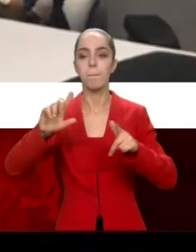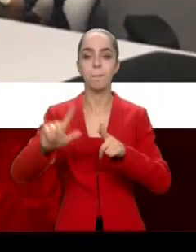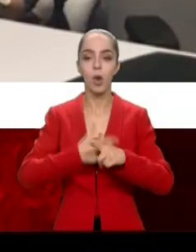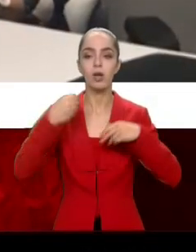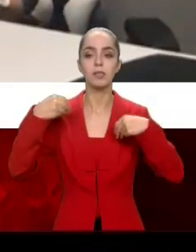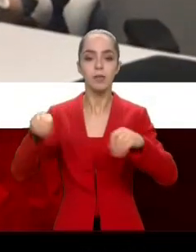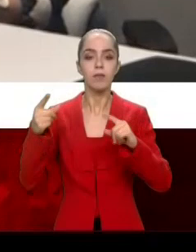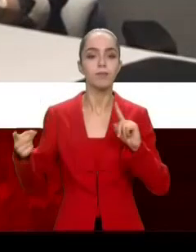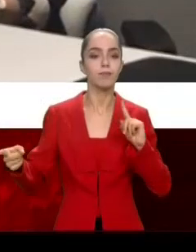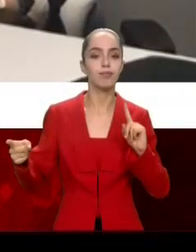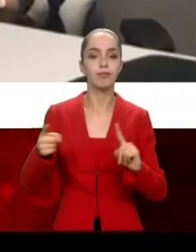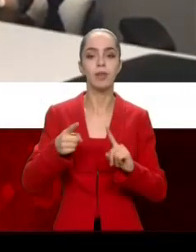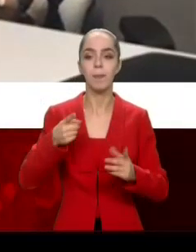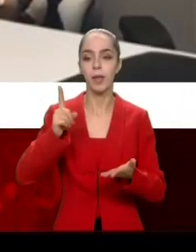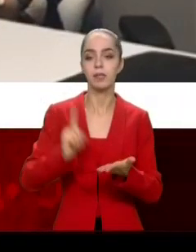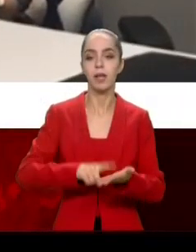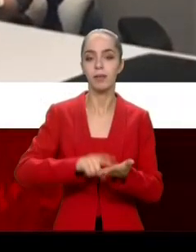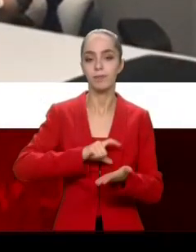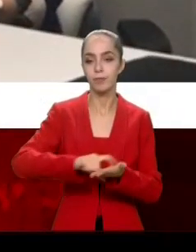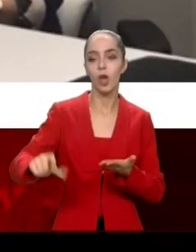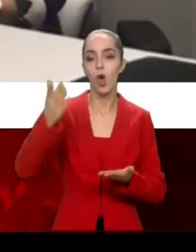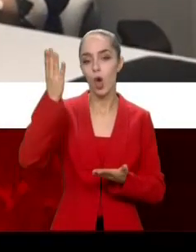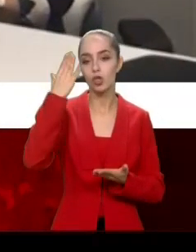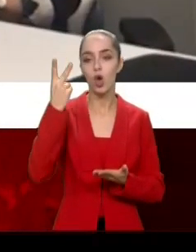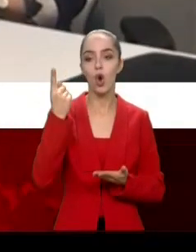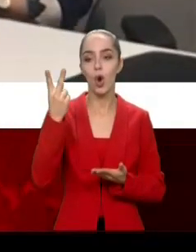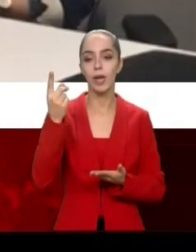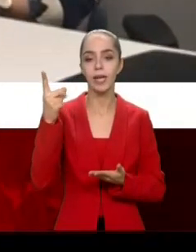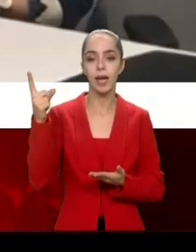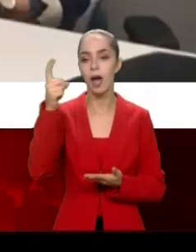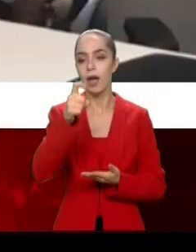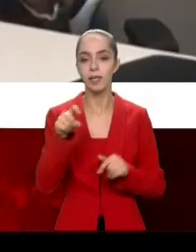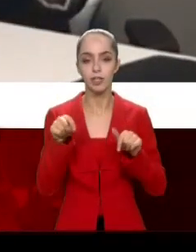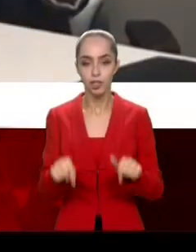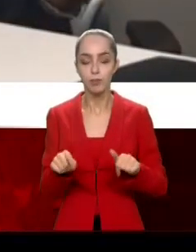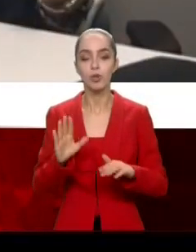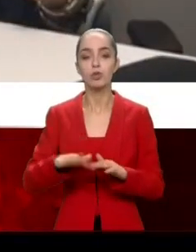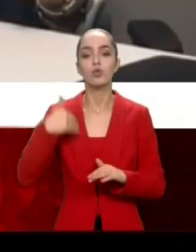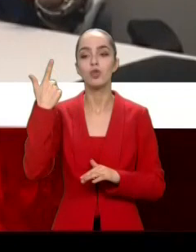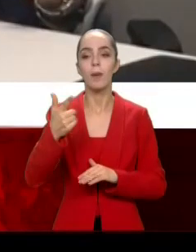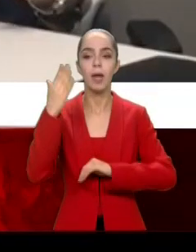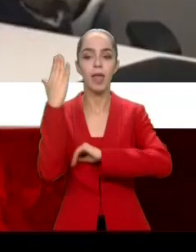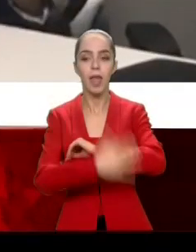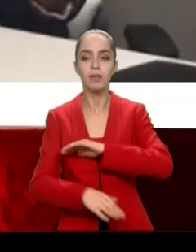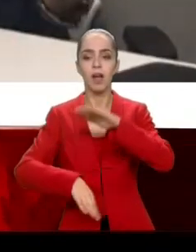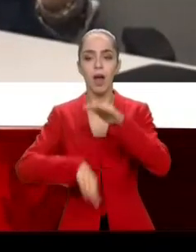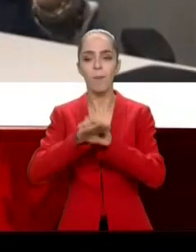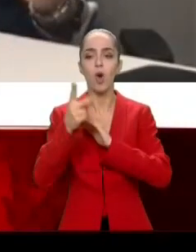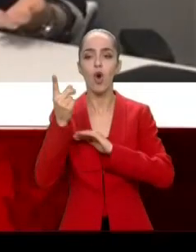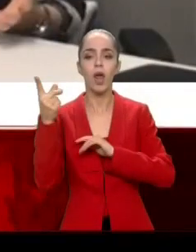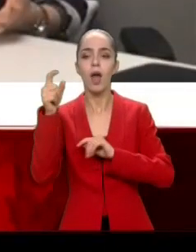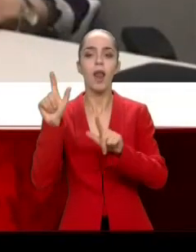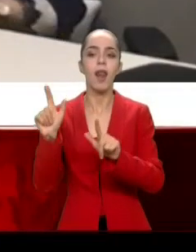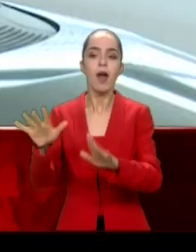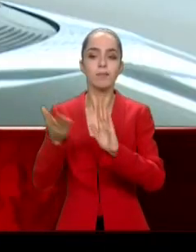yaptıkları satışlarda senetle 12 ay vadeye kadar satış gerçekleştirebiliyorlardı. Bundan sonraki süreçte bu sınırlama